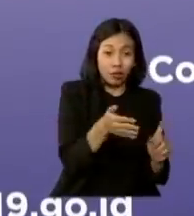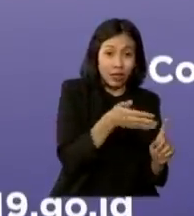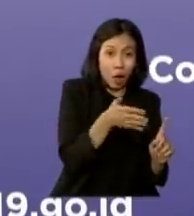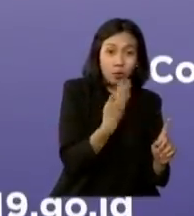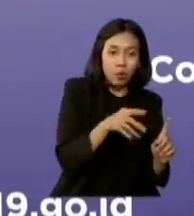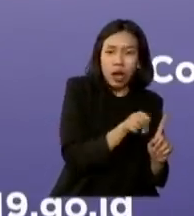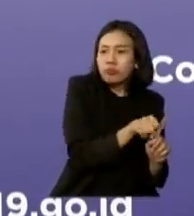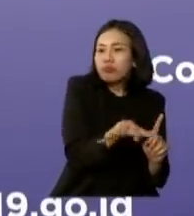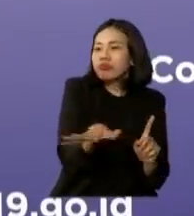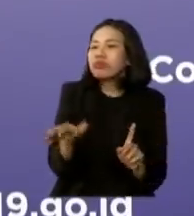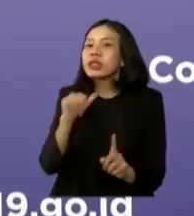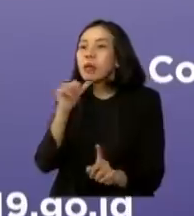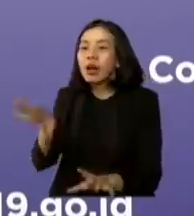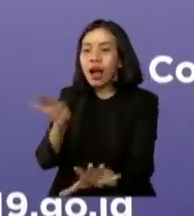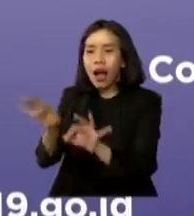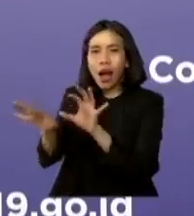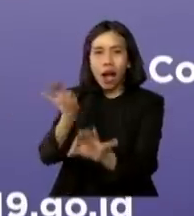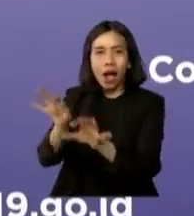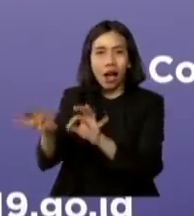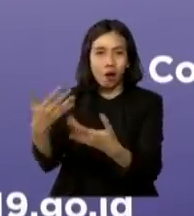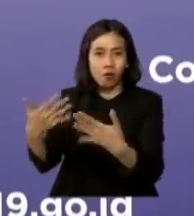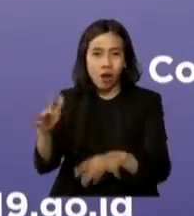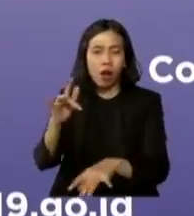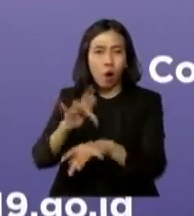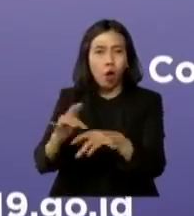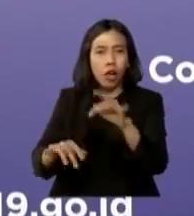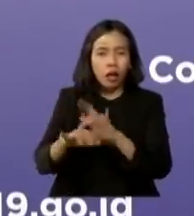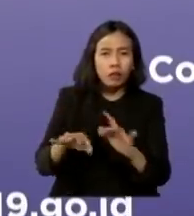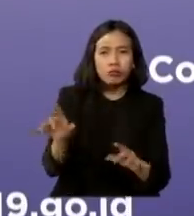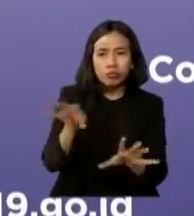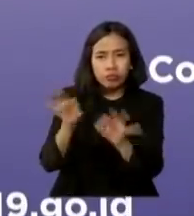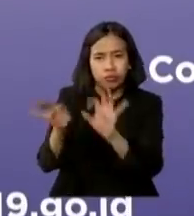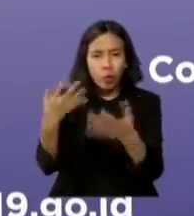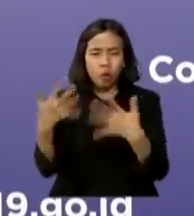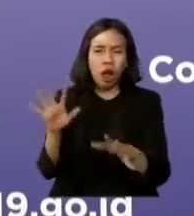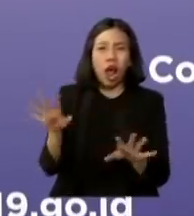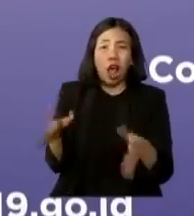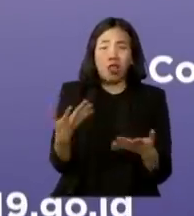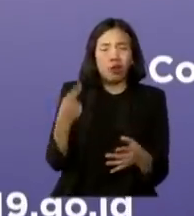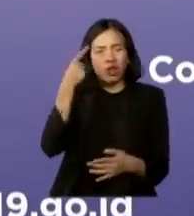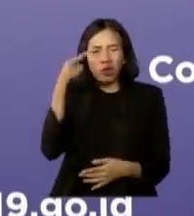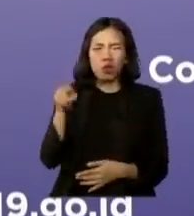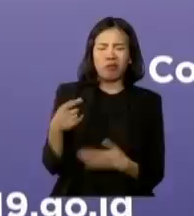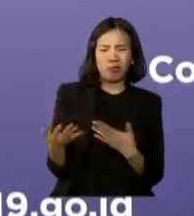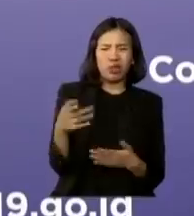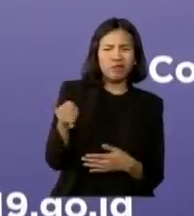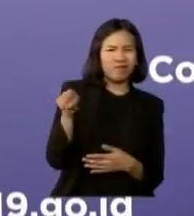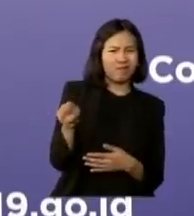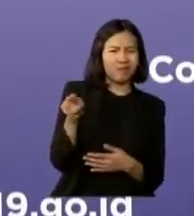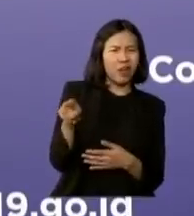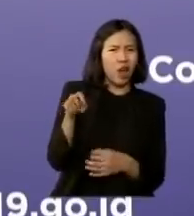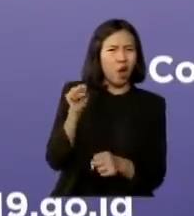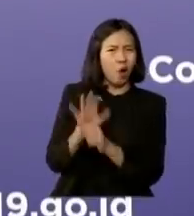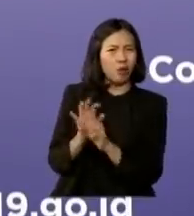rawat di rumah sakit kemudian dilakukan kontak Racing pada orang yang kita duga dan kita curigai